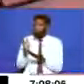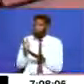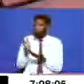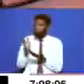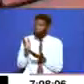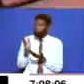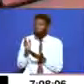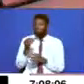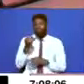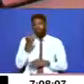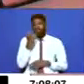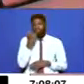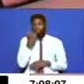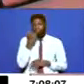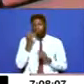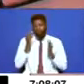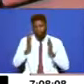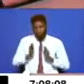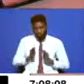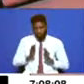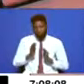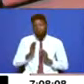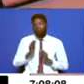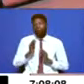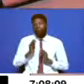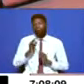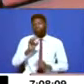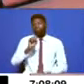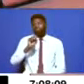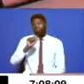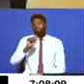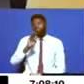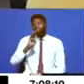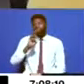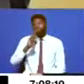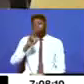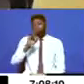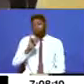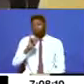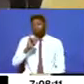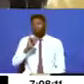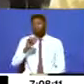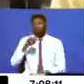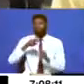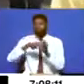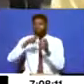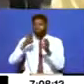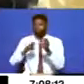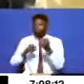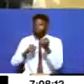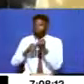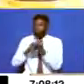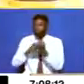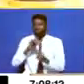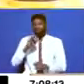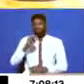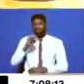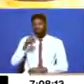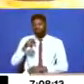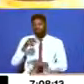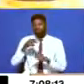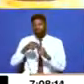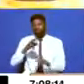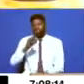Rabai Stanley Saburi akijiondoa kwenye kinyang'anyiro na badala yake kumuunga mkono mbunge wa sasa William Kamoti. I